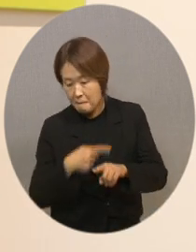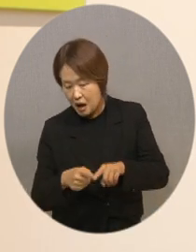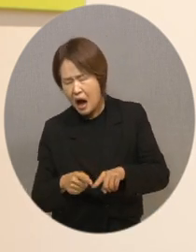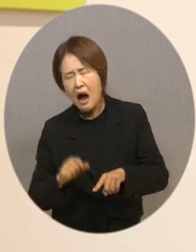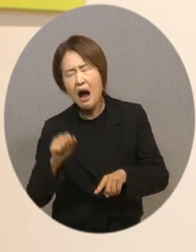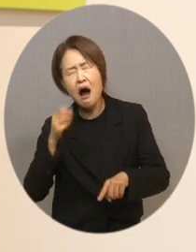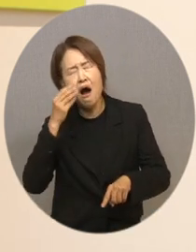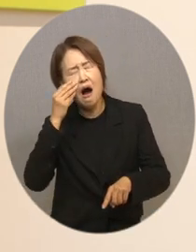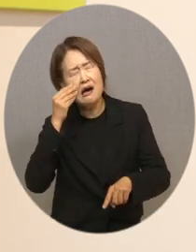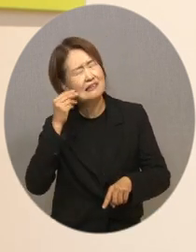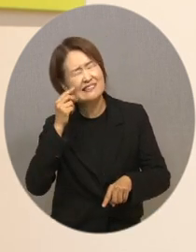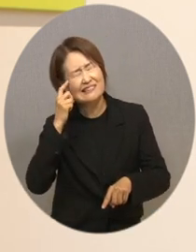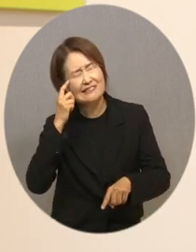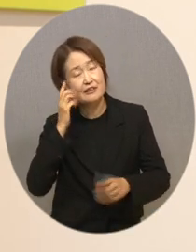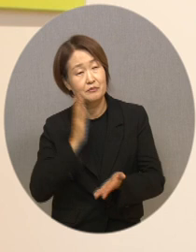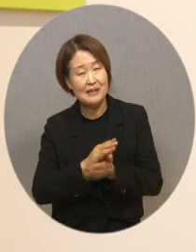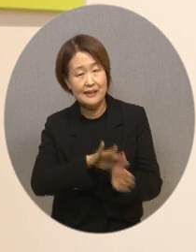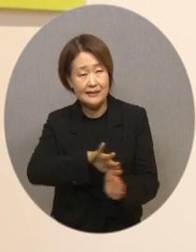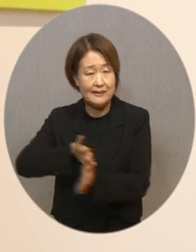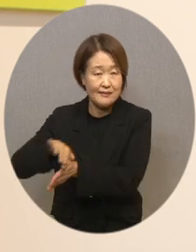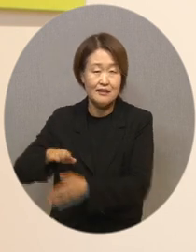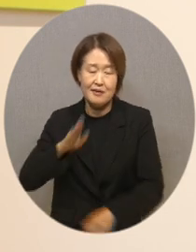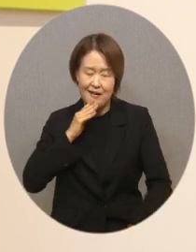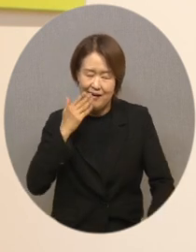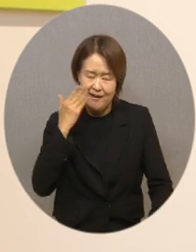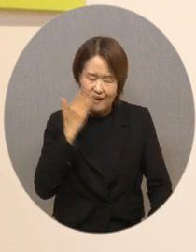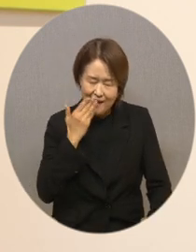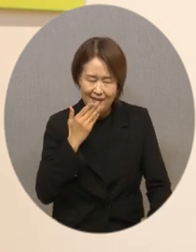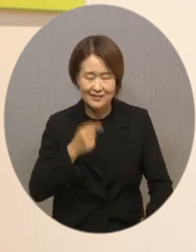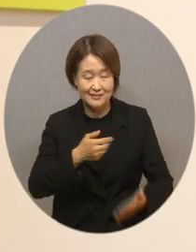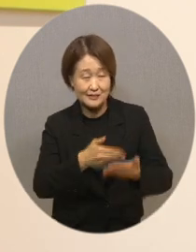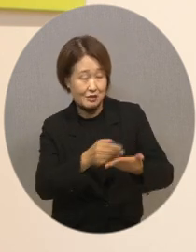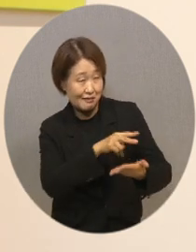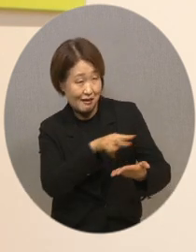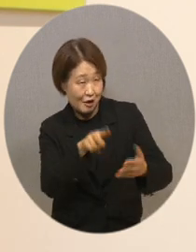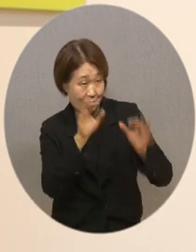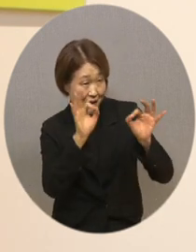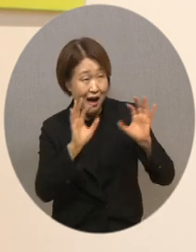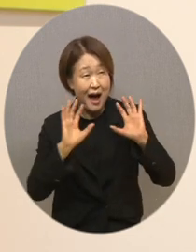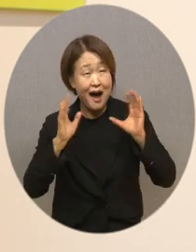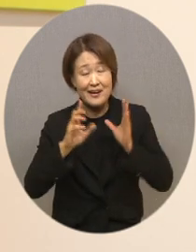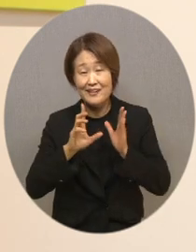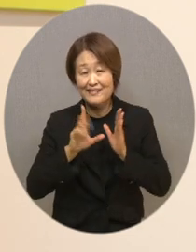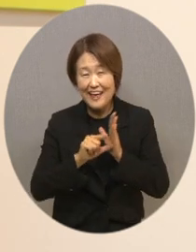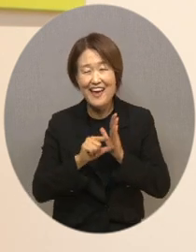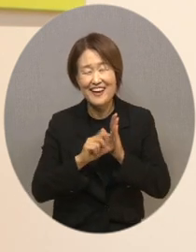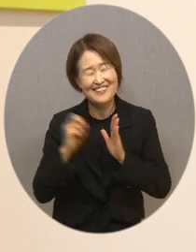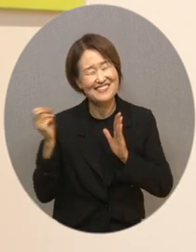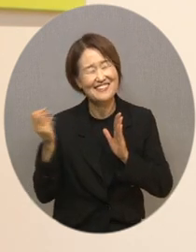익숙한 태도를 내려놓고 순수한 마음으로 작품을 즐기며 어린 시절로